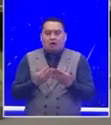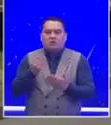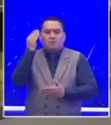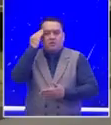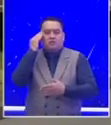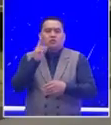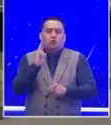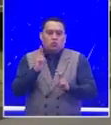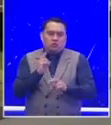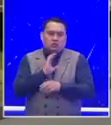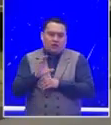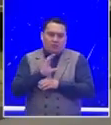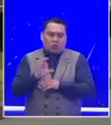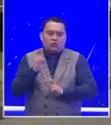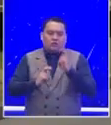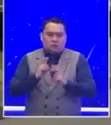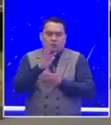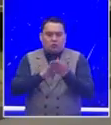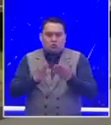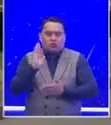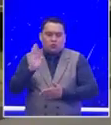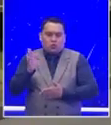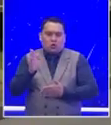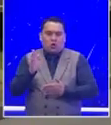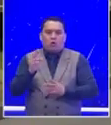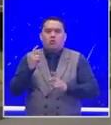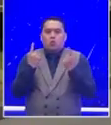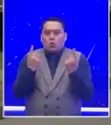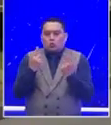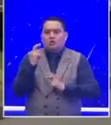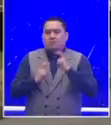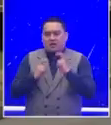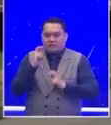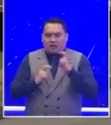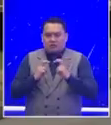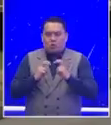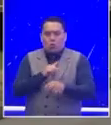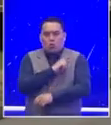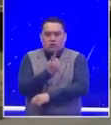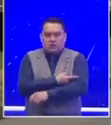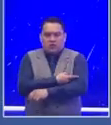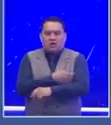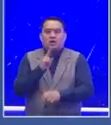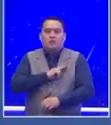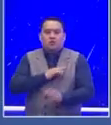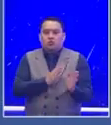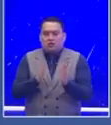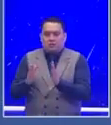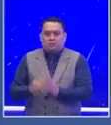защиты. Работать будут крупные производственные предприятия, но с усиленным дезинфекционным